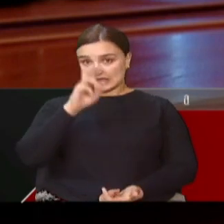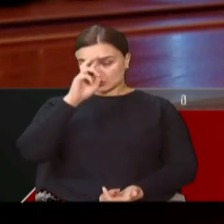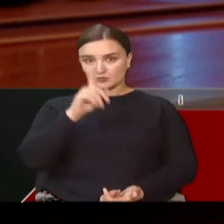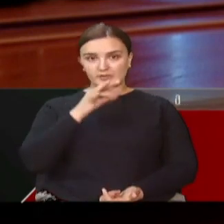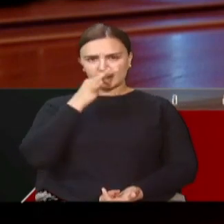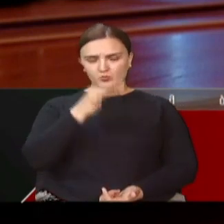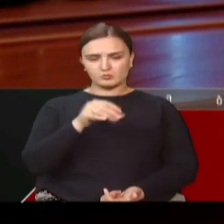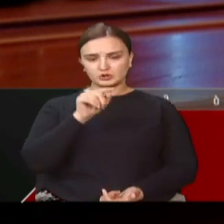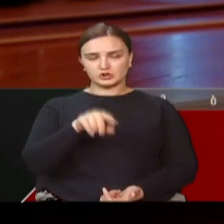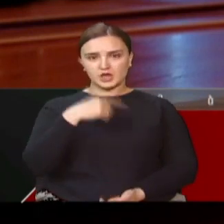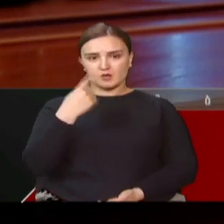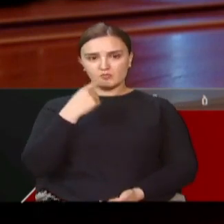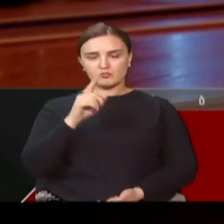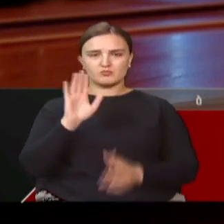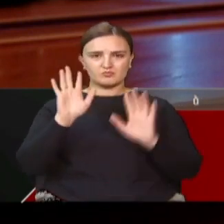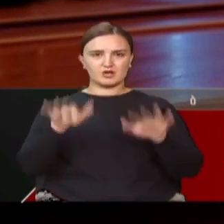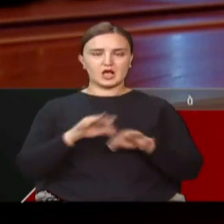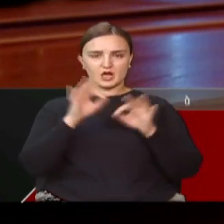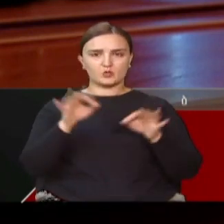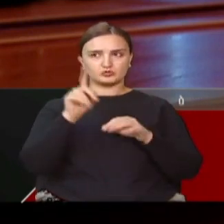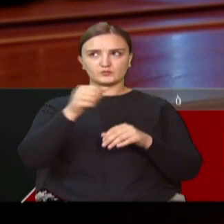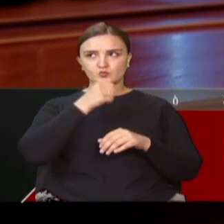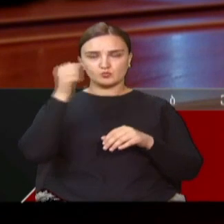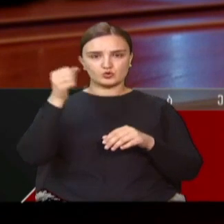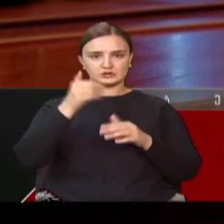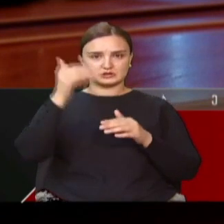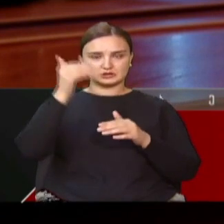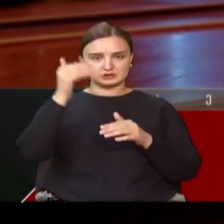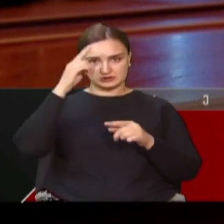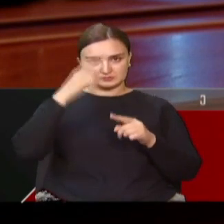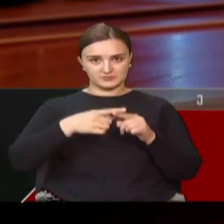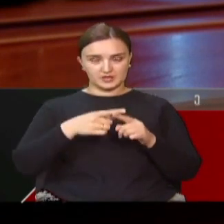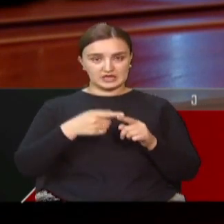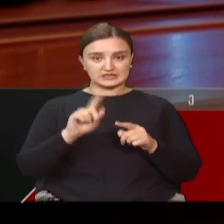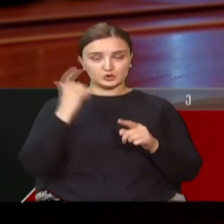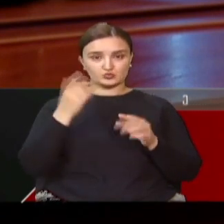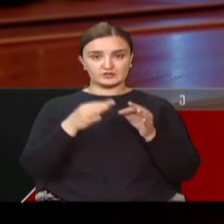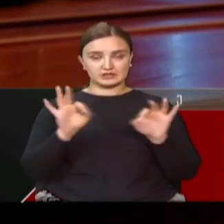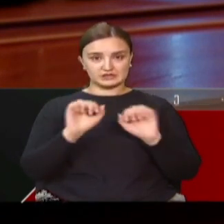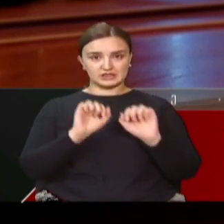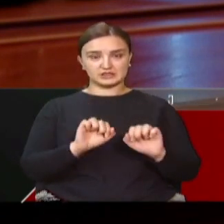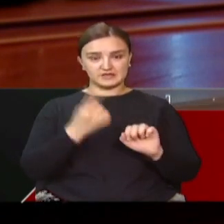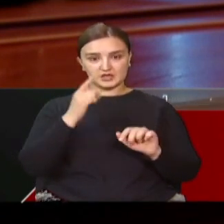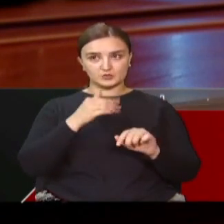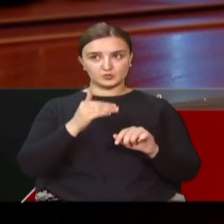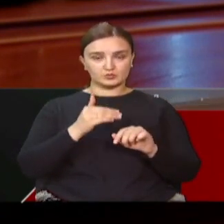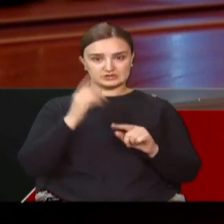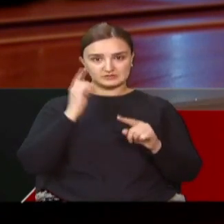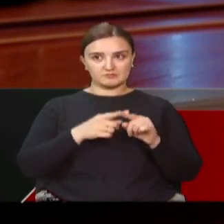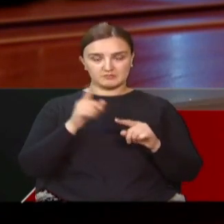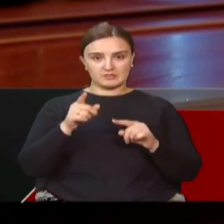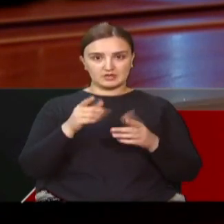და შენ ამბობ, რომ არაუშავს, იმიტომ რომ ეს უფროსი ძმა, ეს რა სუვერენიტეტის დაცვაა? ერთი უფროსი ძმა მოიცილოთ, იმიტომ